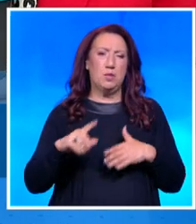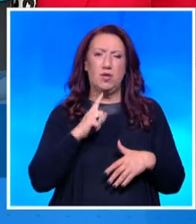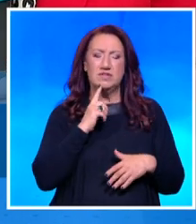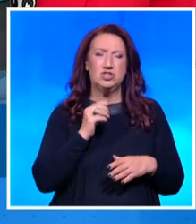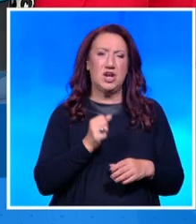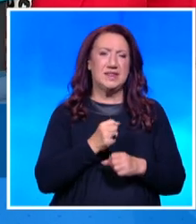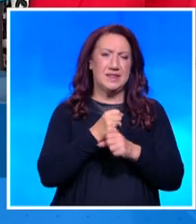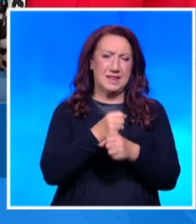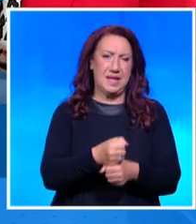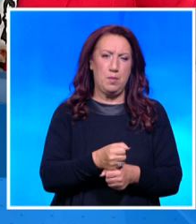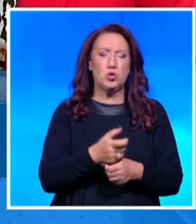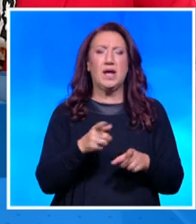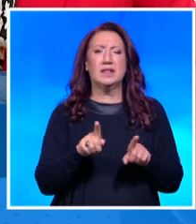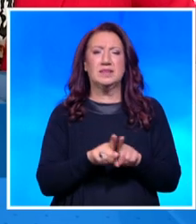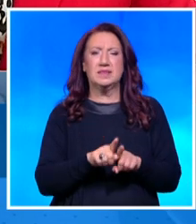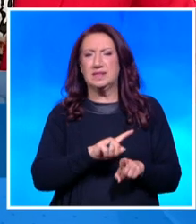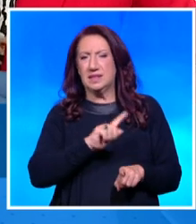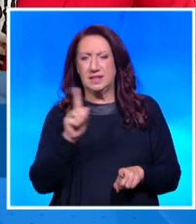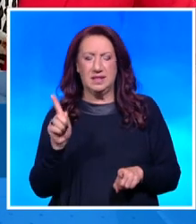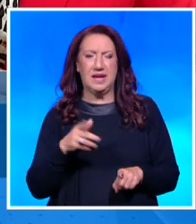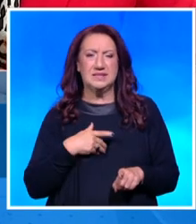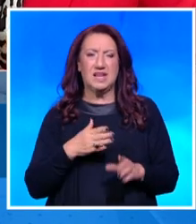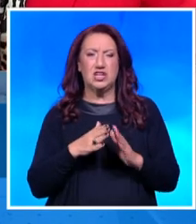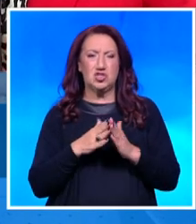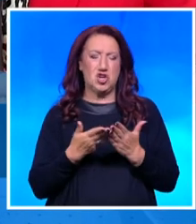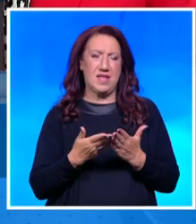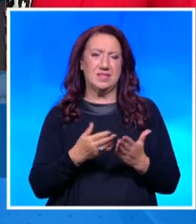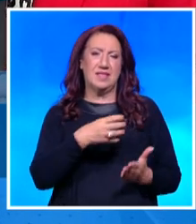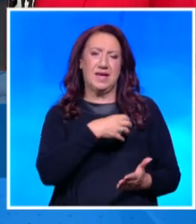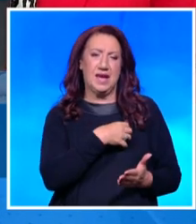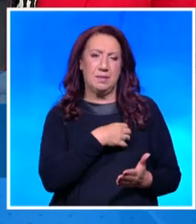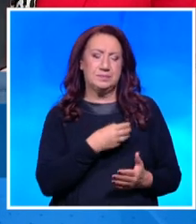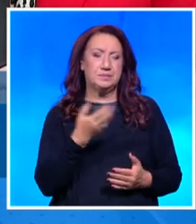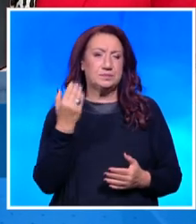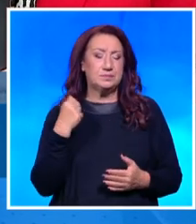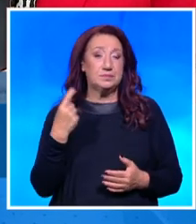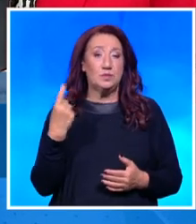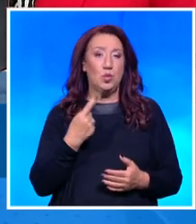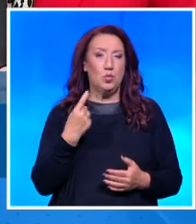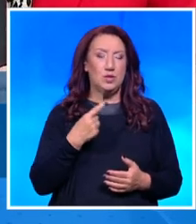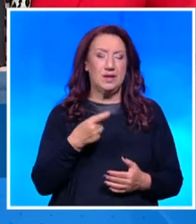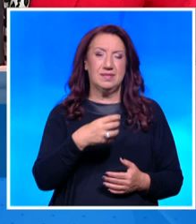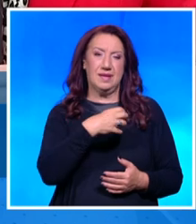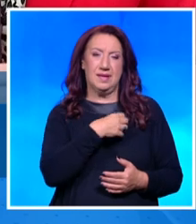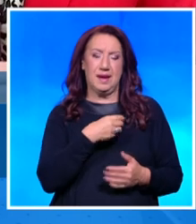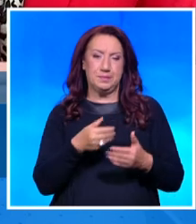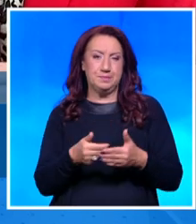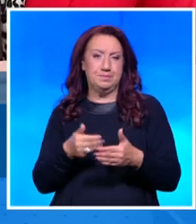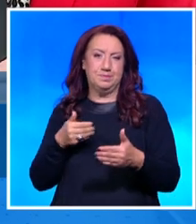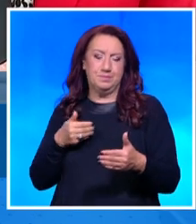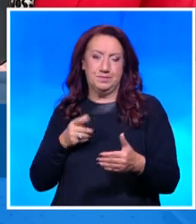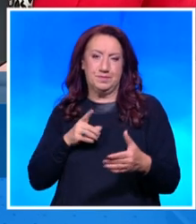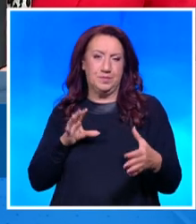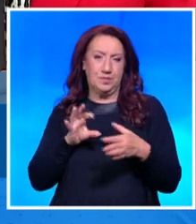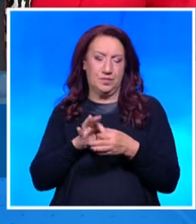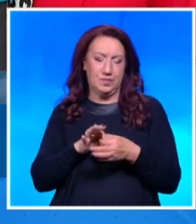на партията на Бойко Борисов. След като в понеделник се разграничиха от думите му, ГЕРБ нито днес,